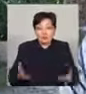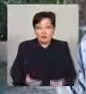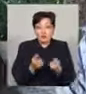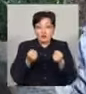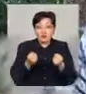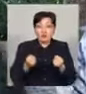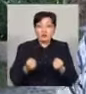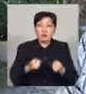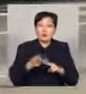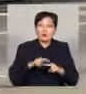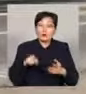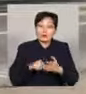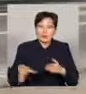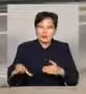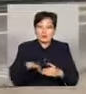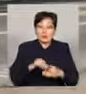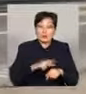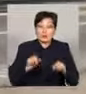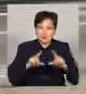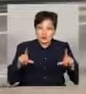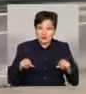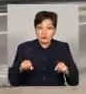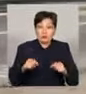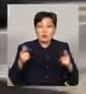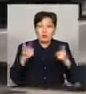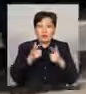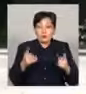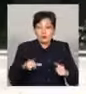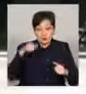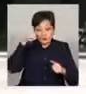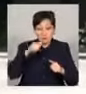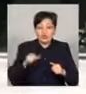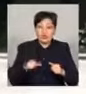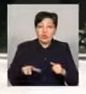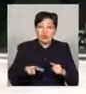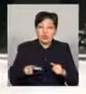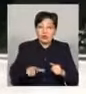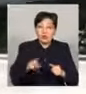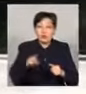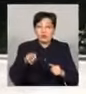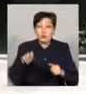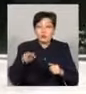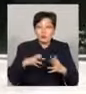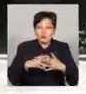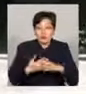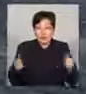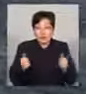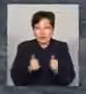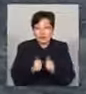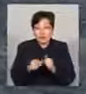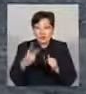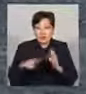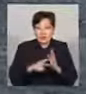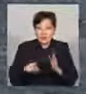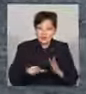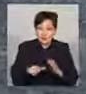барша ауылдың мәселесі. Полиция департаментінің дерегінше, биылдың өзінде Құлжа трактісінің Гүлдала ауылына тиіп тұрған маңында